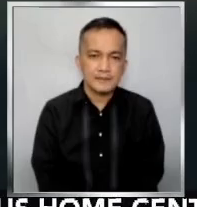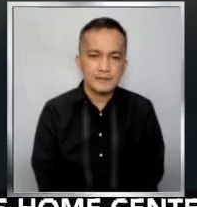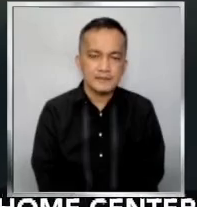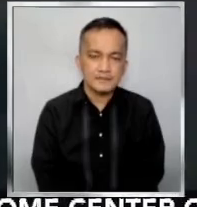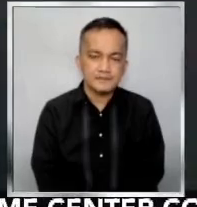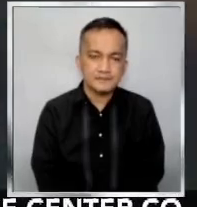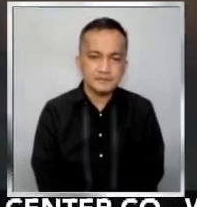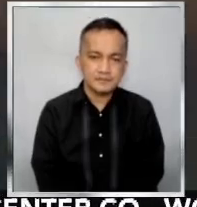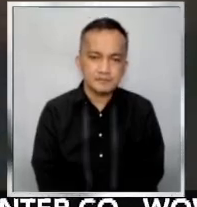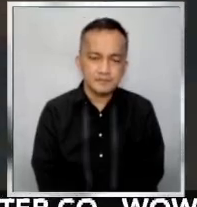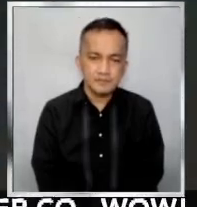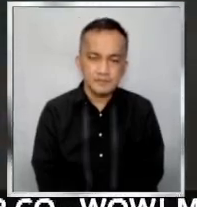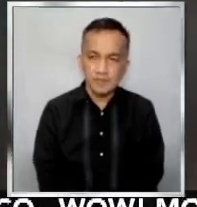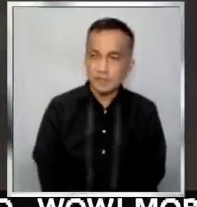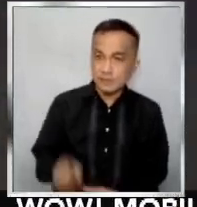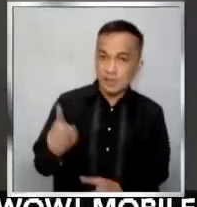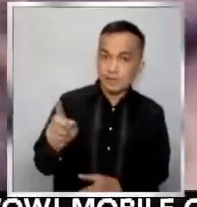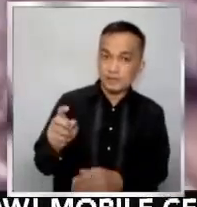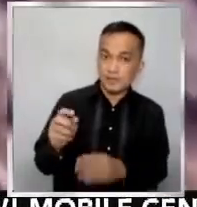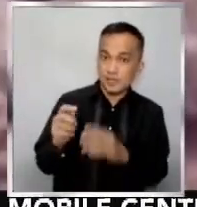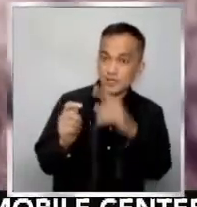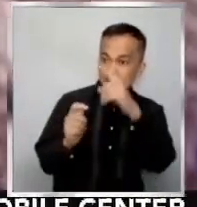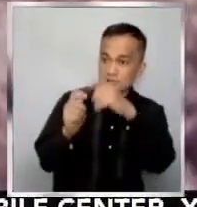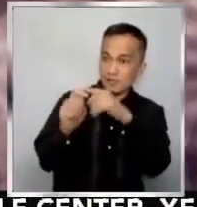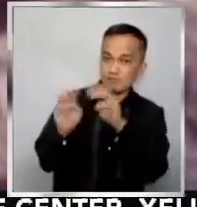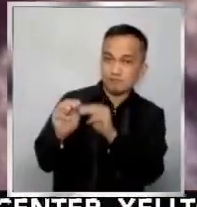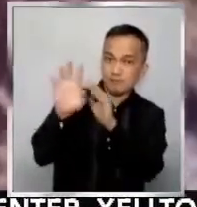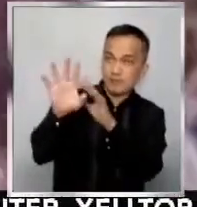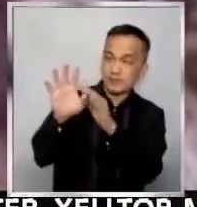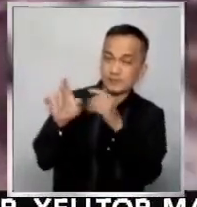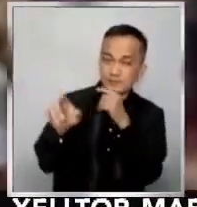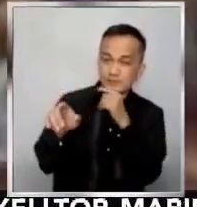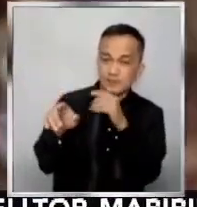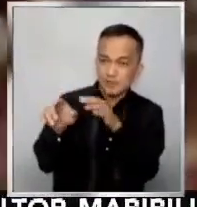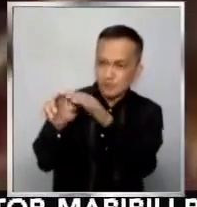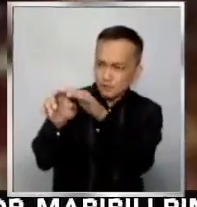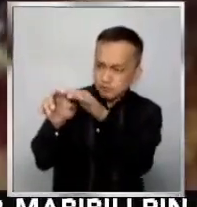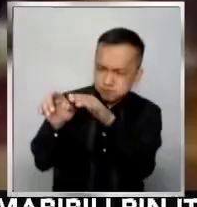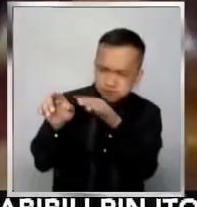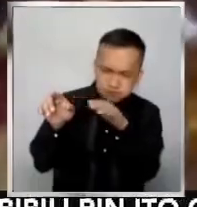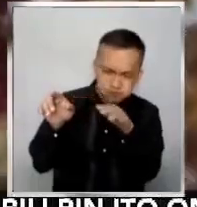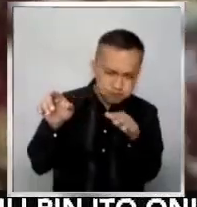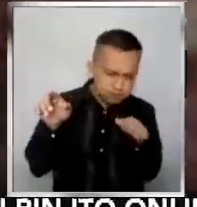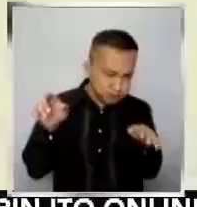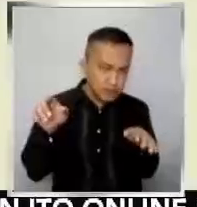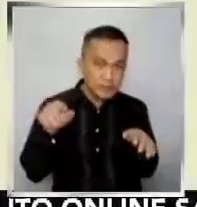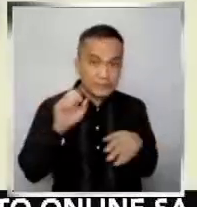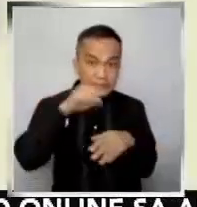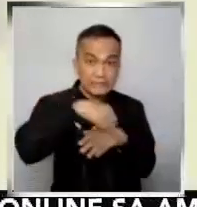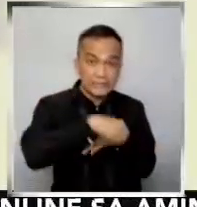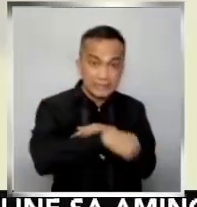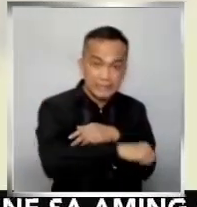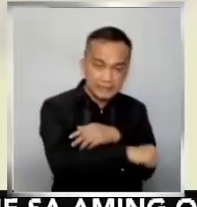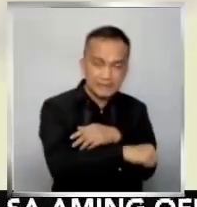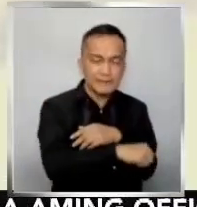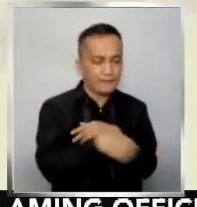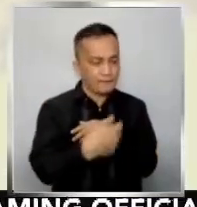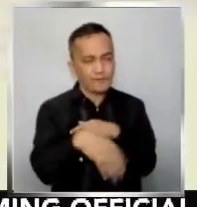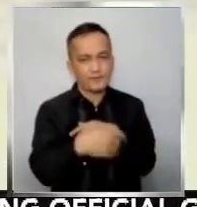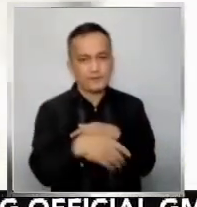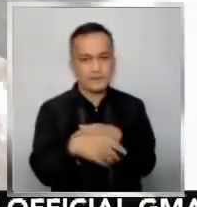Mula sa tuktok ng bundok hanggang sa kailaliman ng dagat, nararating